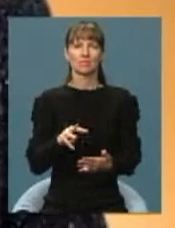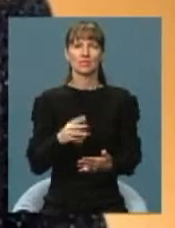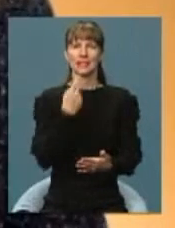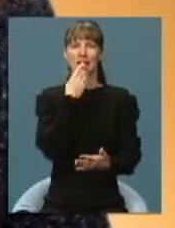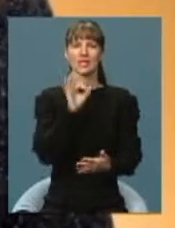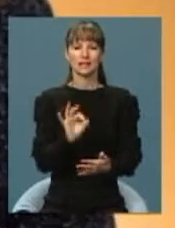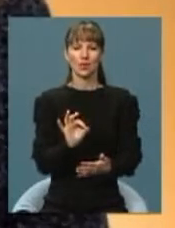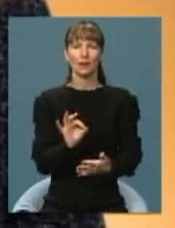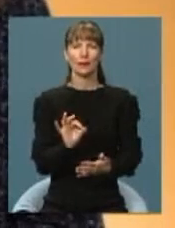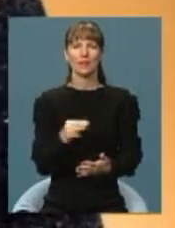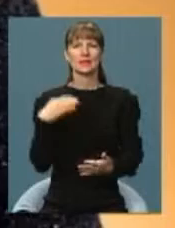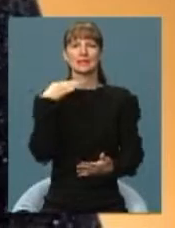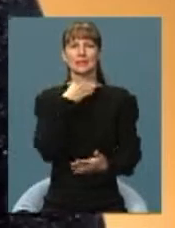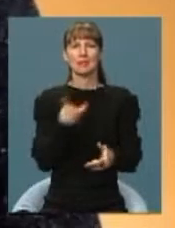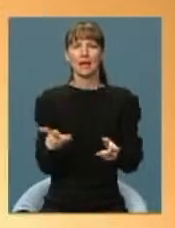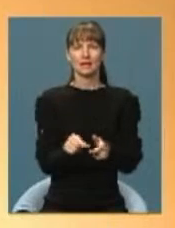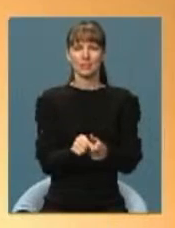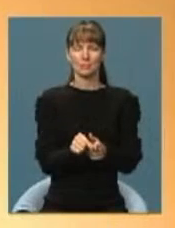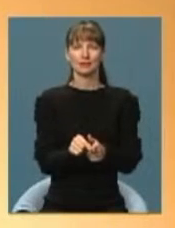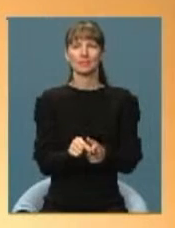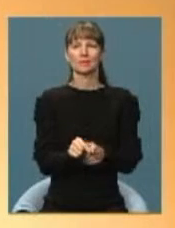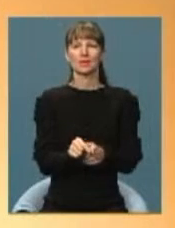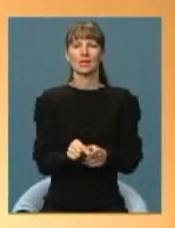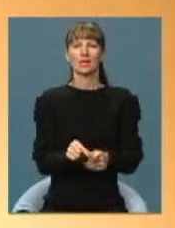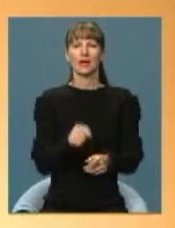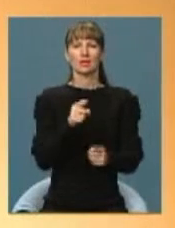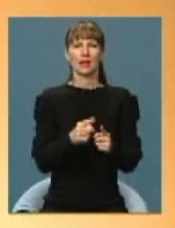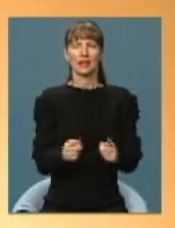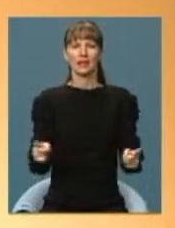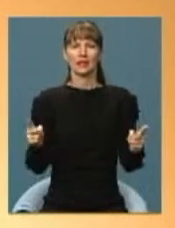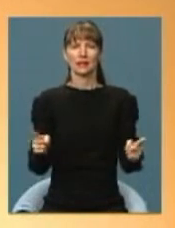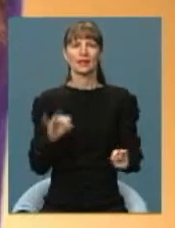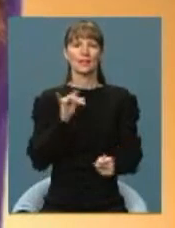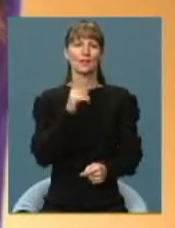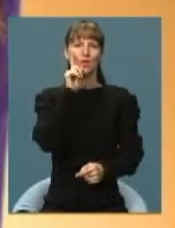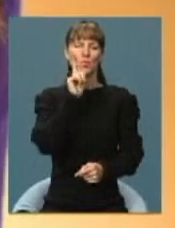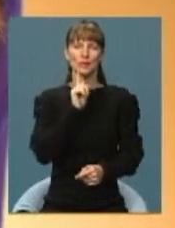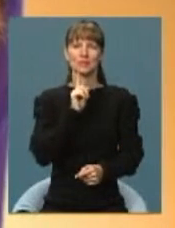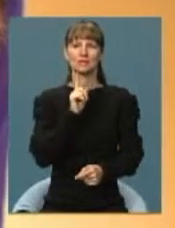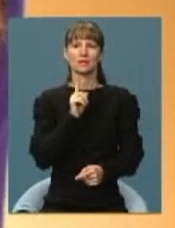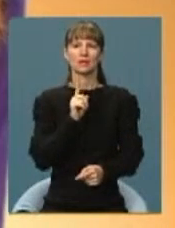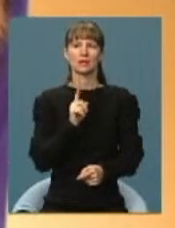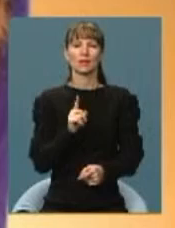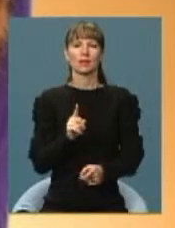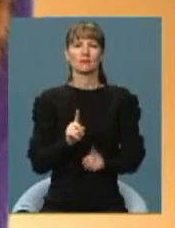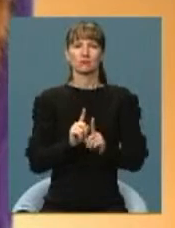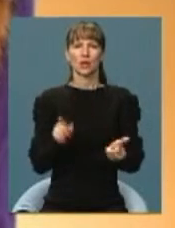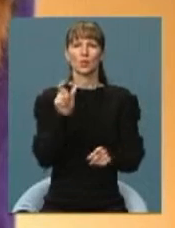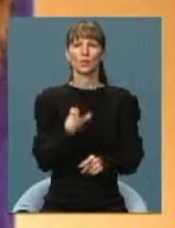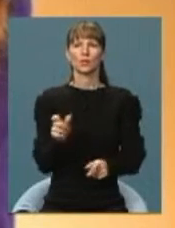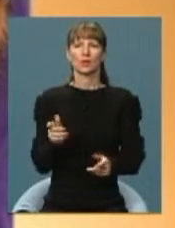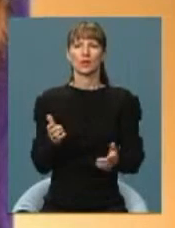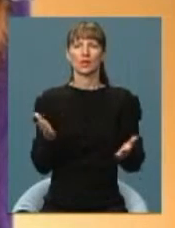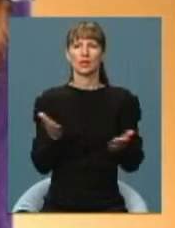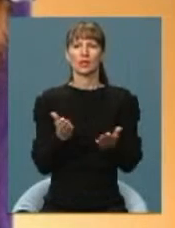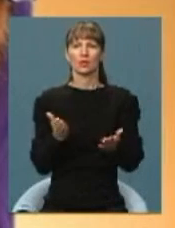яйцом, с мясом. Они длинные и вкусные. Странные люди, которые празднуют